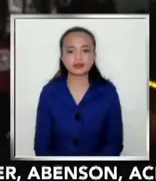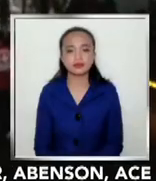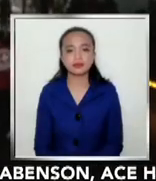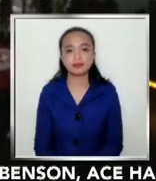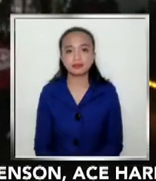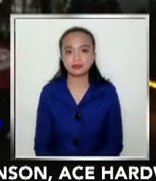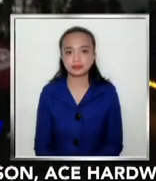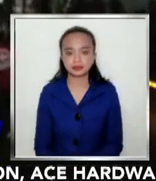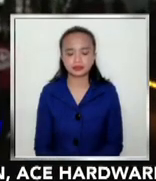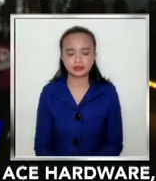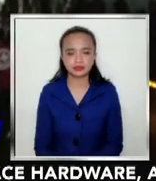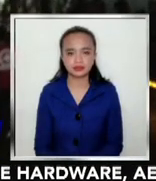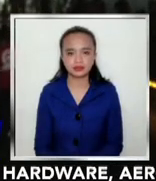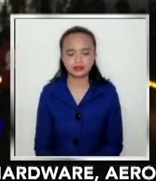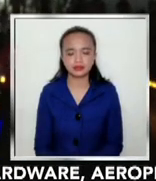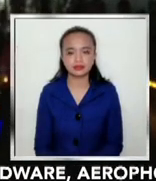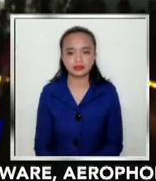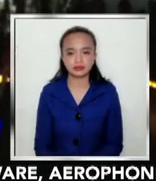Nico.